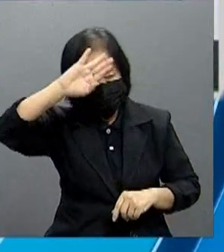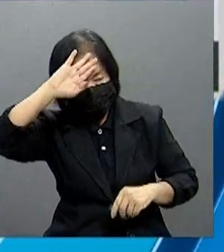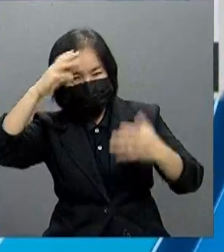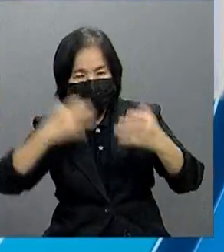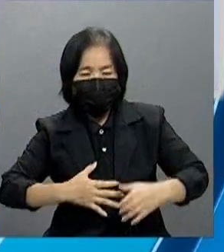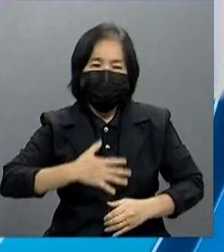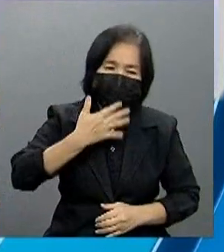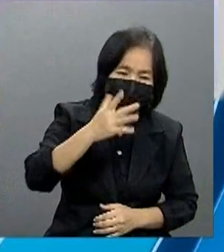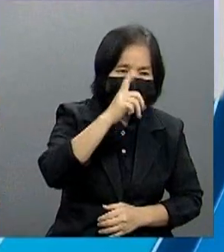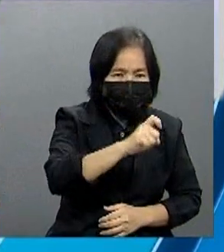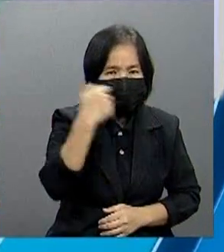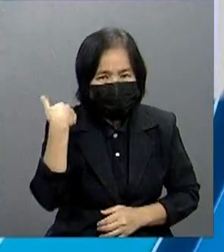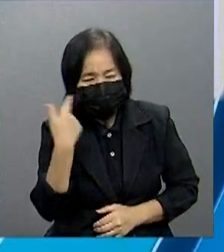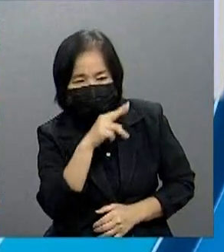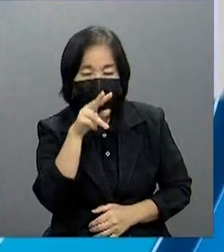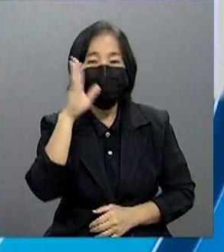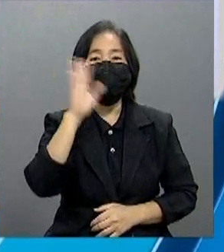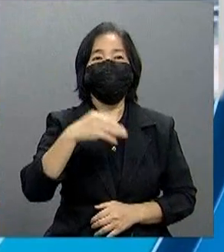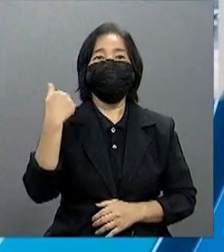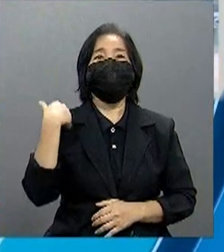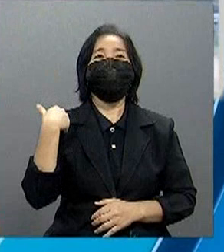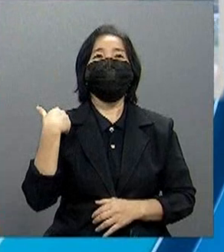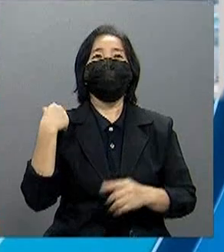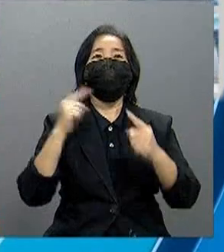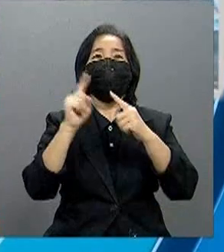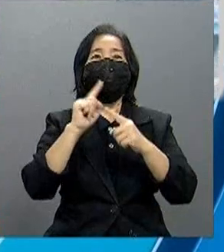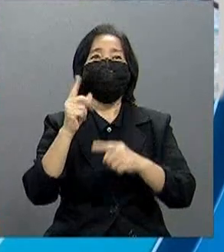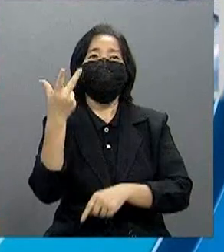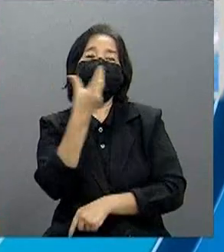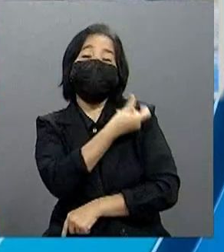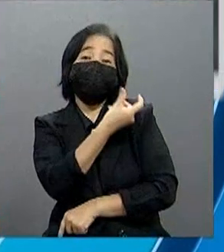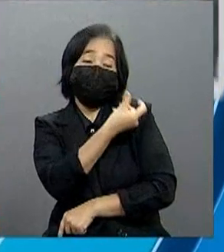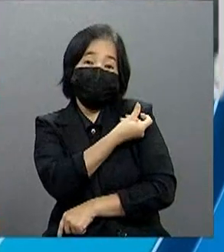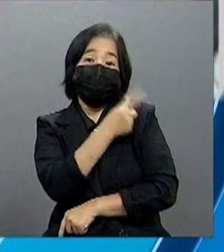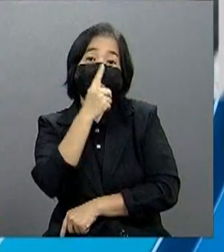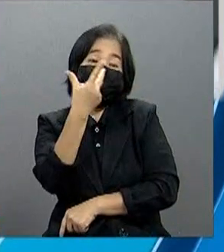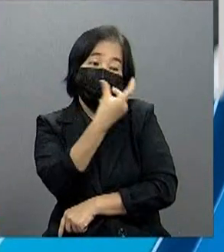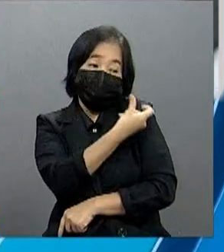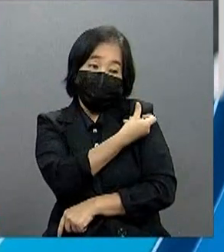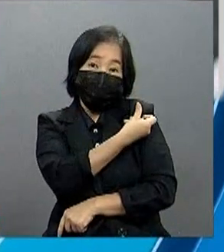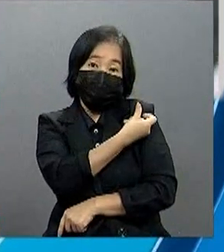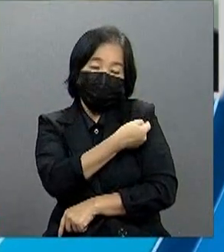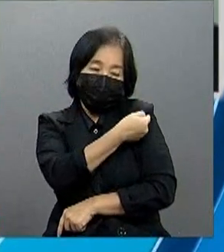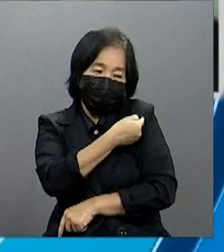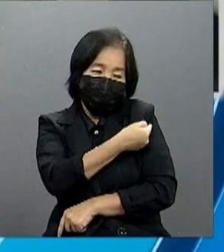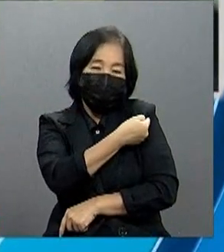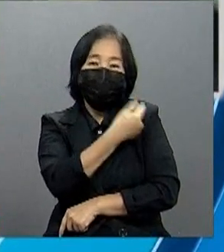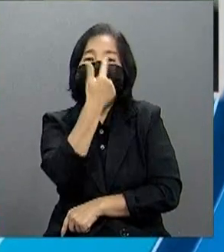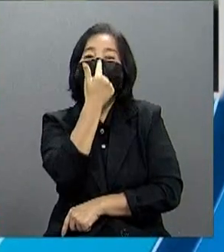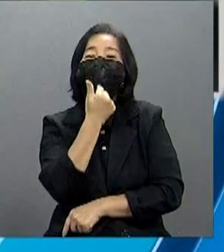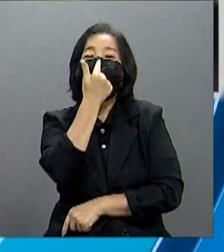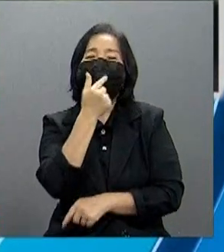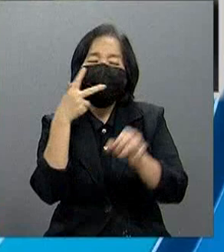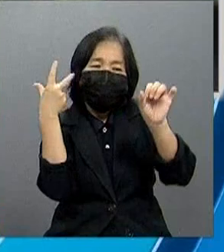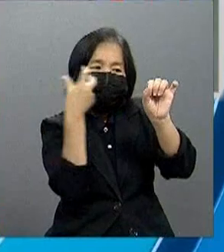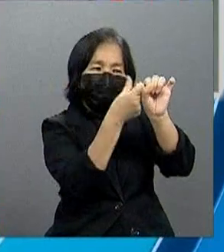จะมีแค่รอยฉีดตรงที่ฉีดเข้าไปเฉยๆนะครับอาจจะเป็นรอยแดงๆแค่นั้นนะฮะ ครับครับคุณกิ่น